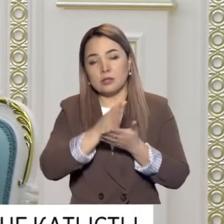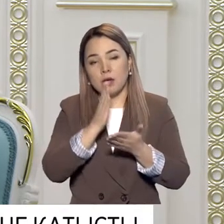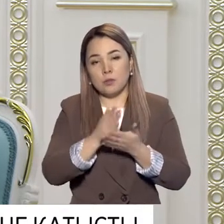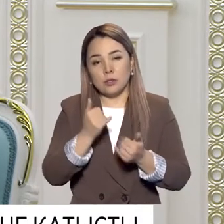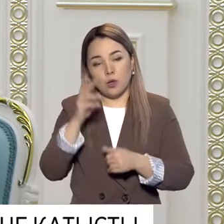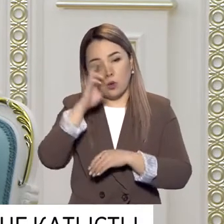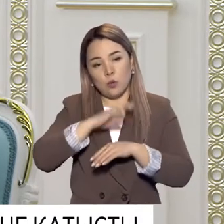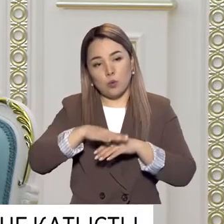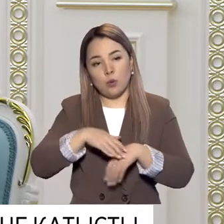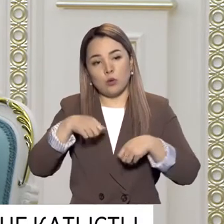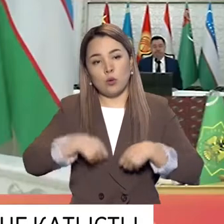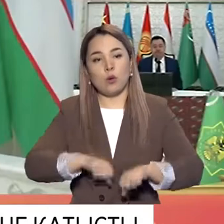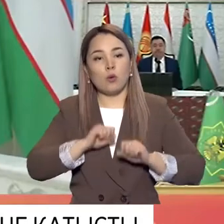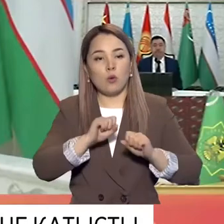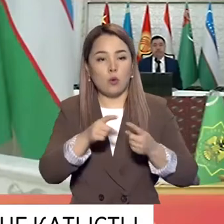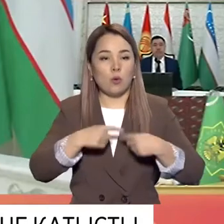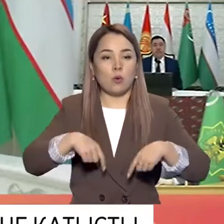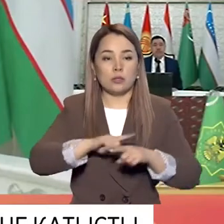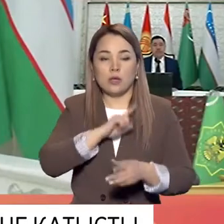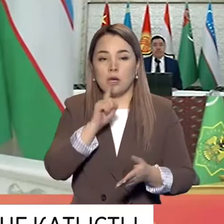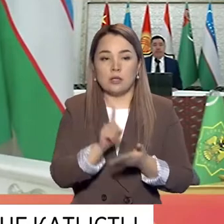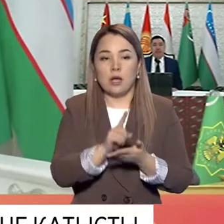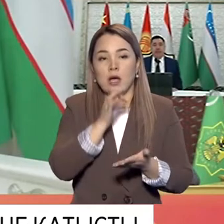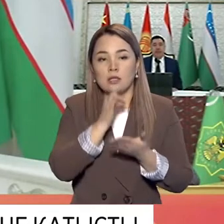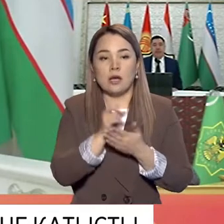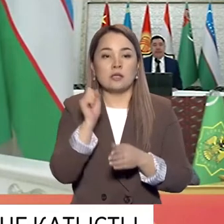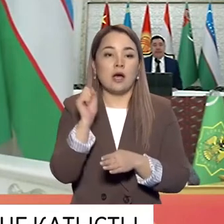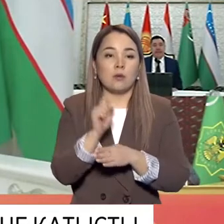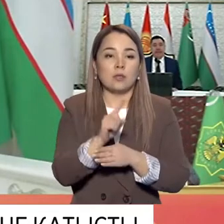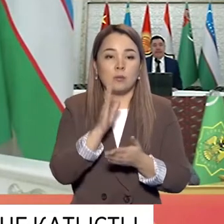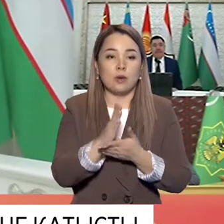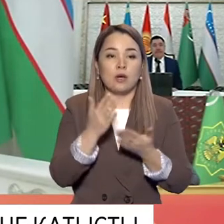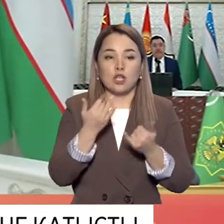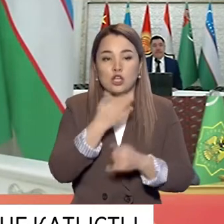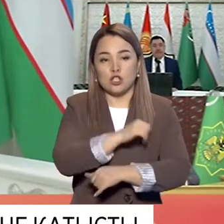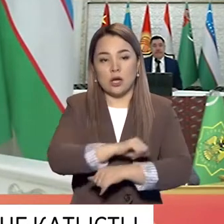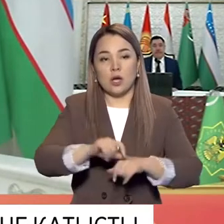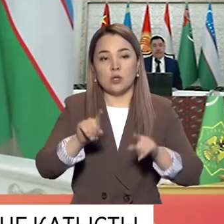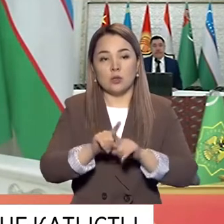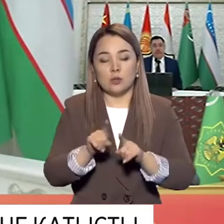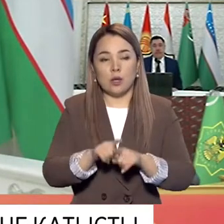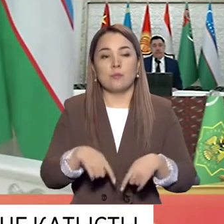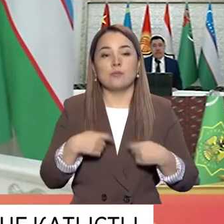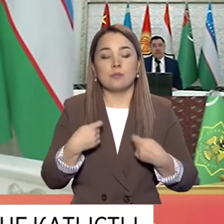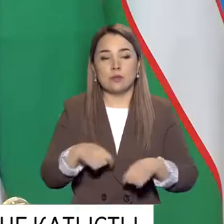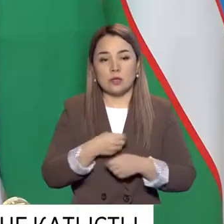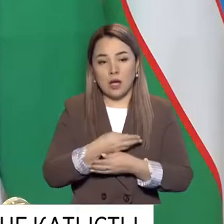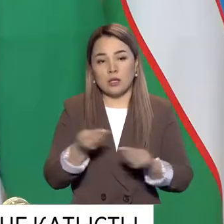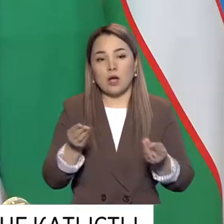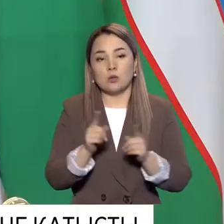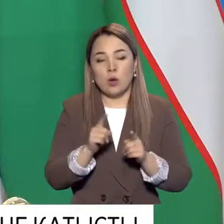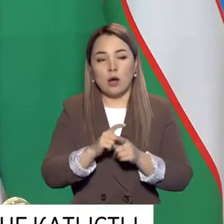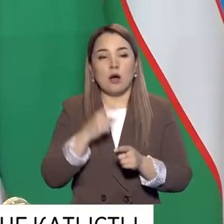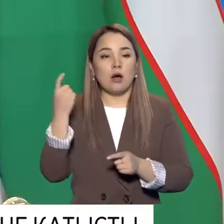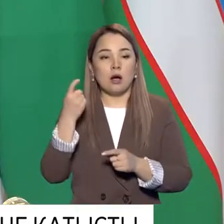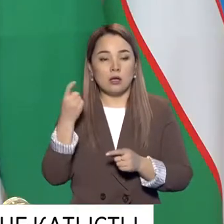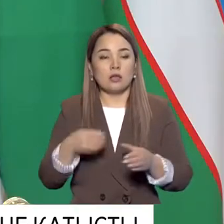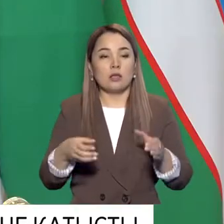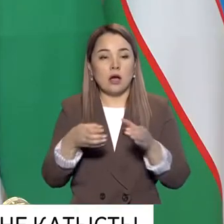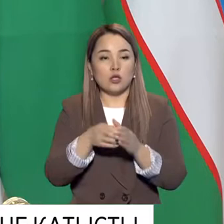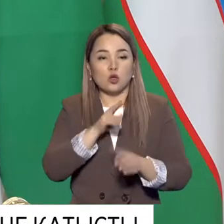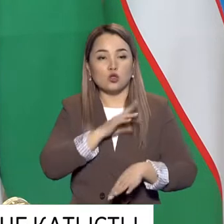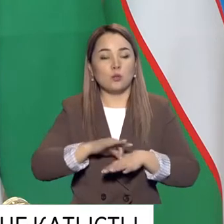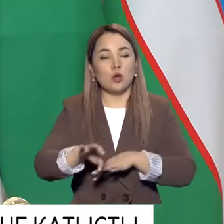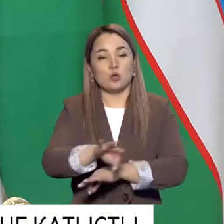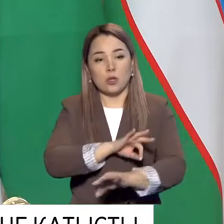Үкіметпен құқық қорғау органдарына тиісті тапсырмалар бердім. Шекаралық аймақтарда көтерме тарату және агрологистикалық орталықтары бар